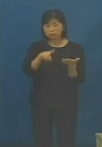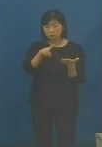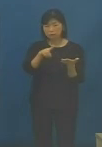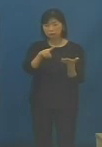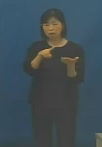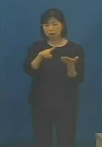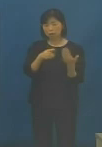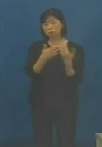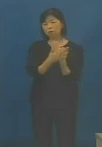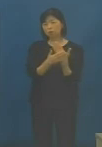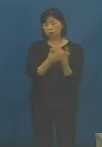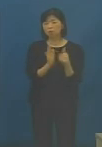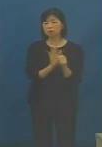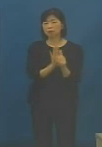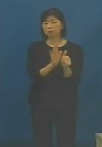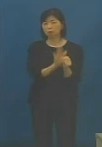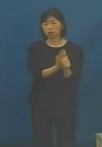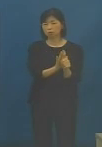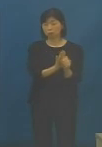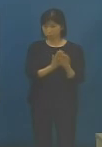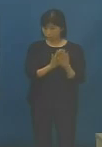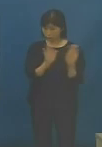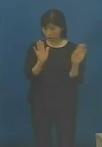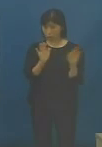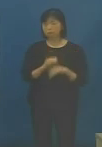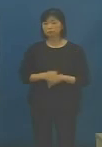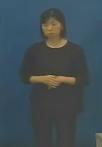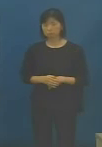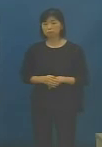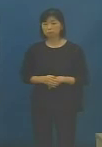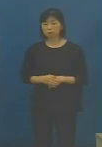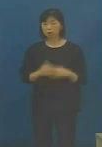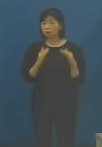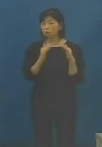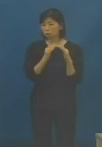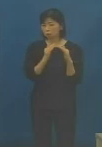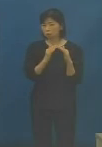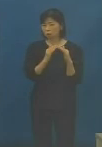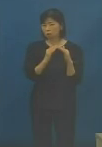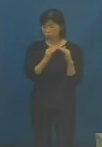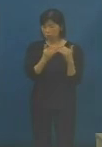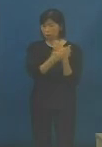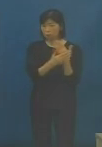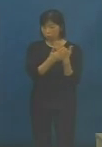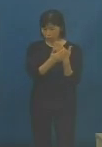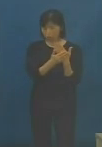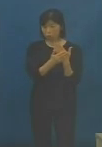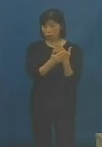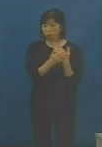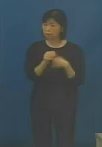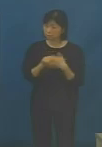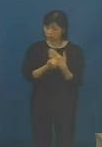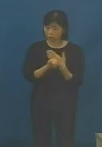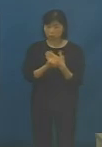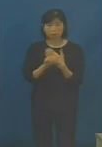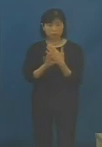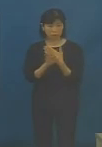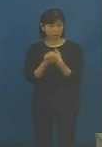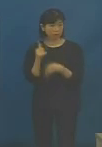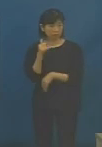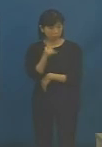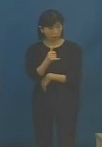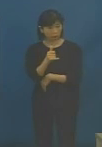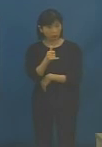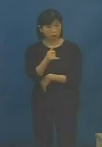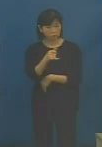この療養サポートに行ったところです。でこの療養サポートに行くのが、 この電話だとか QR コードで